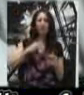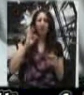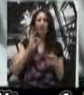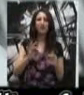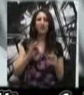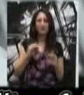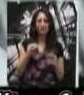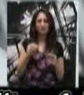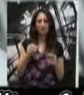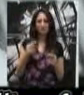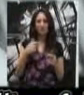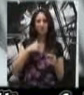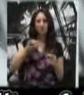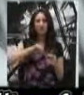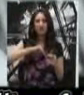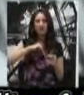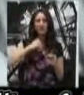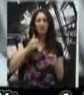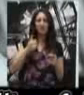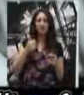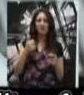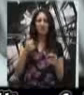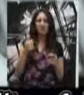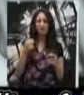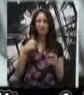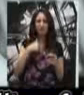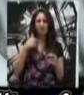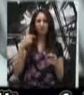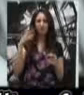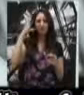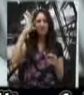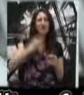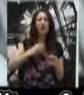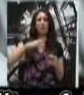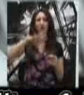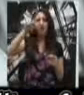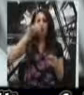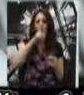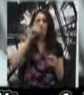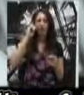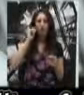سامح. بس اللي انا عايزاه بس تسامحني ما